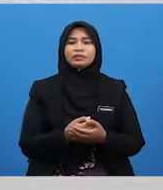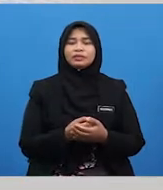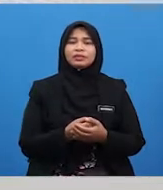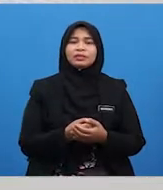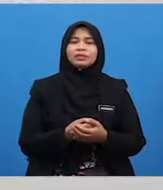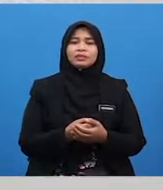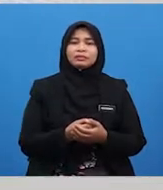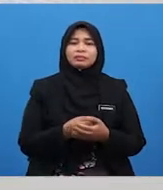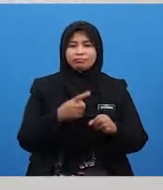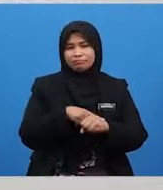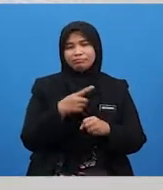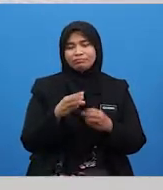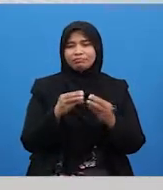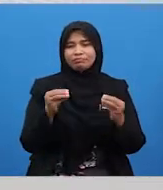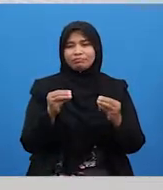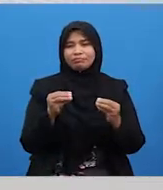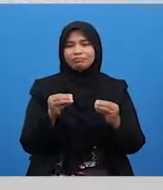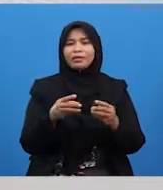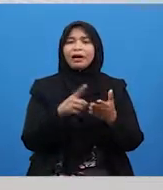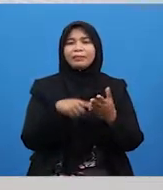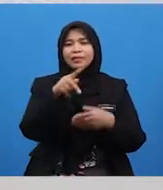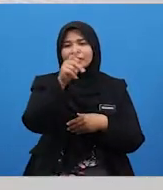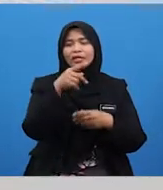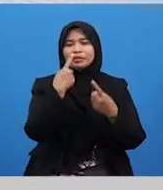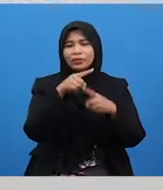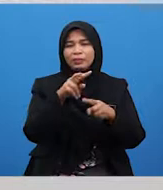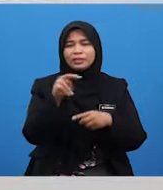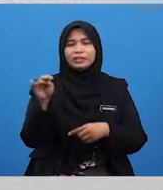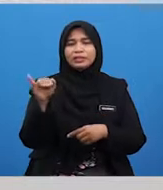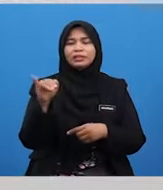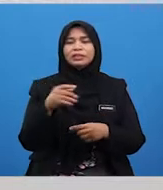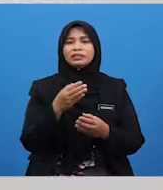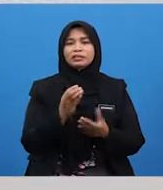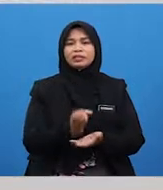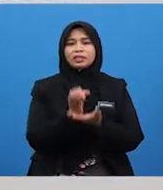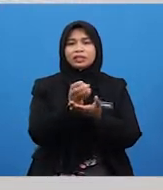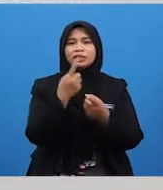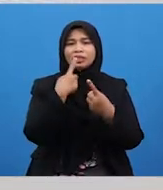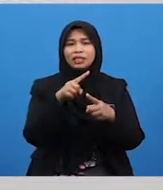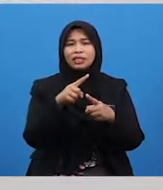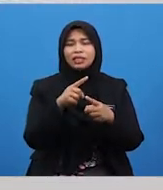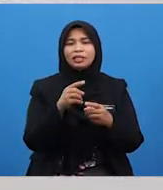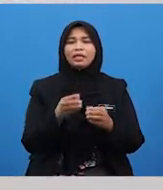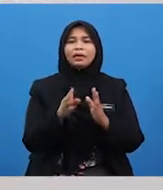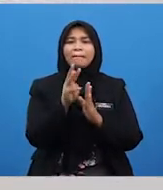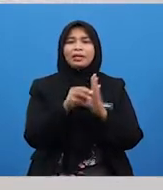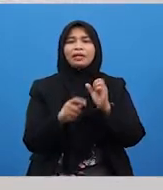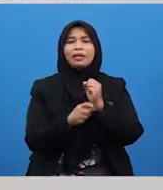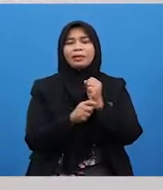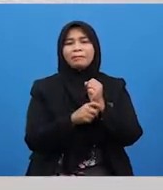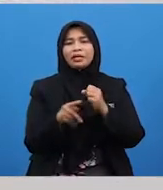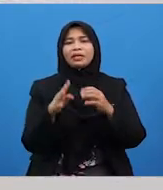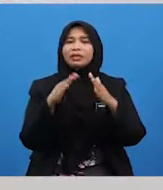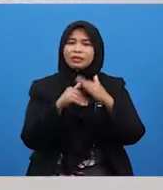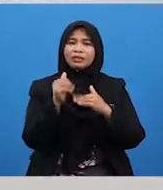Baik, masa sudah tamat. Apakah jawapannya? Cadangan jawapan ialah menambahkan